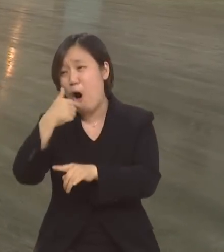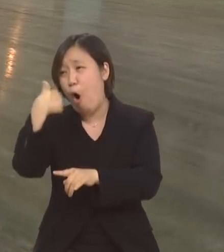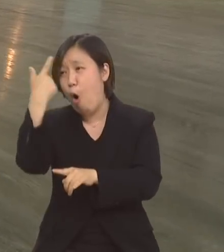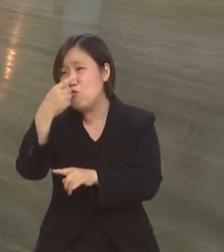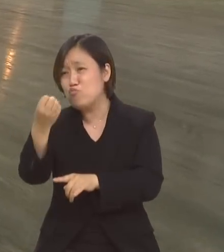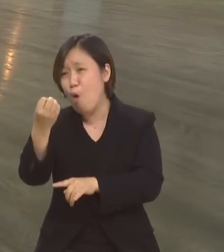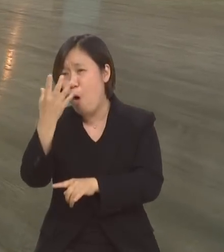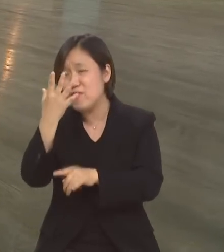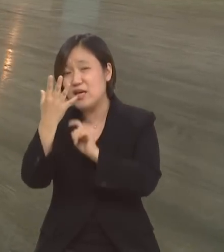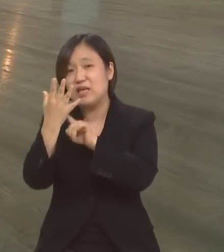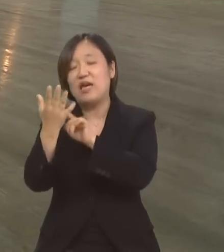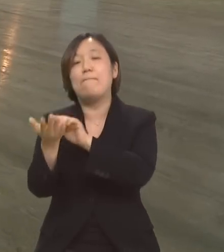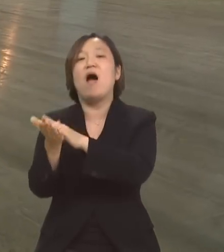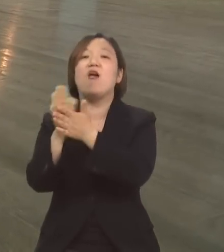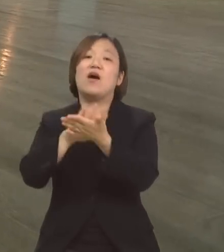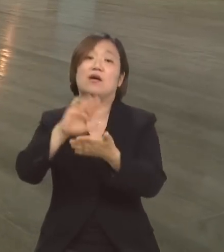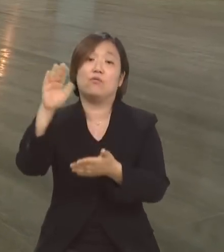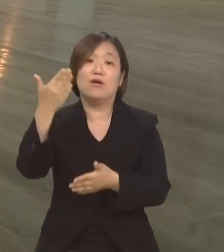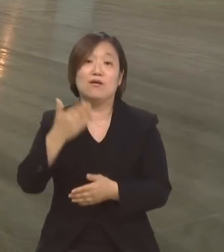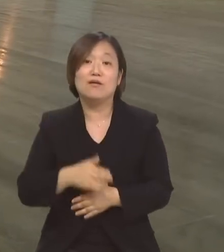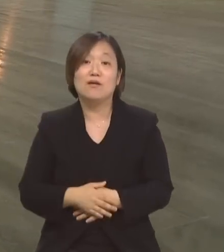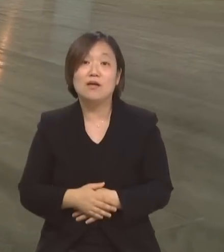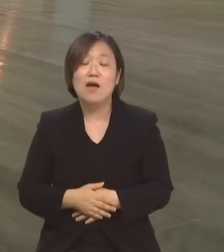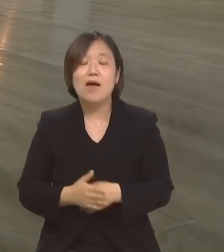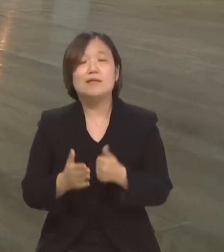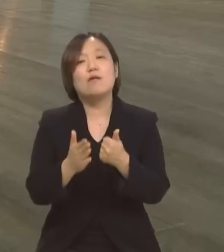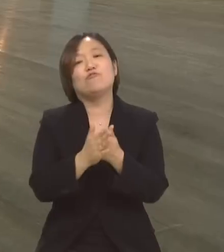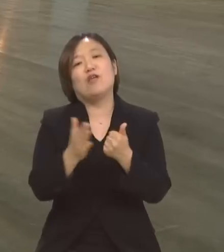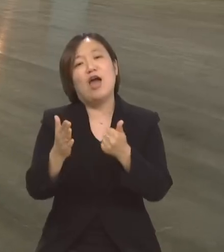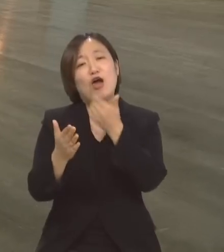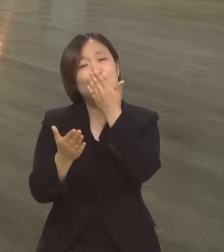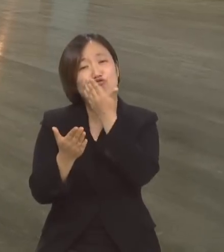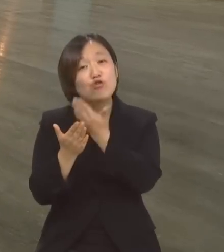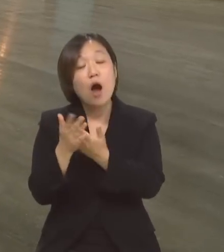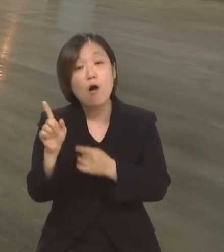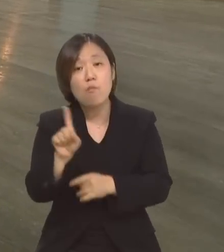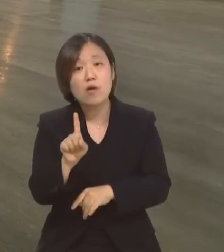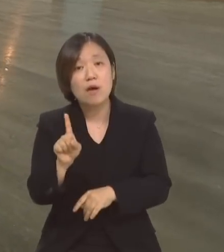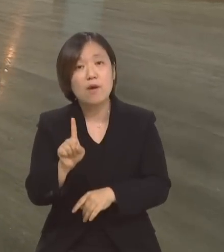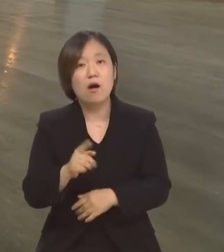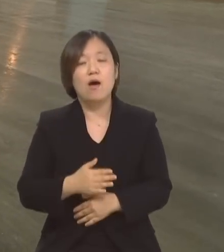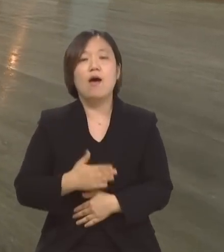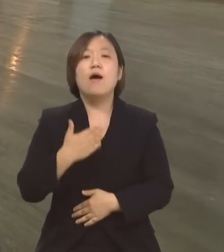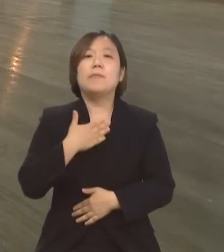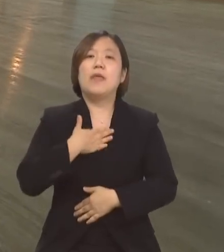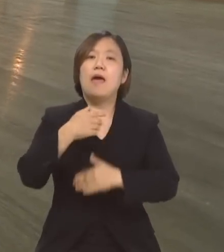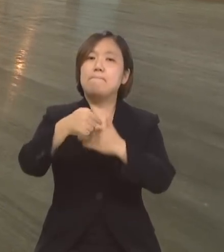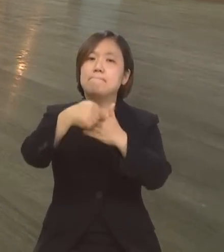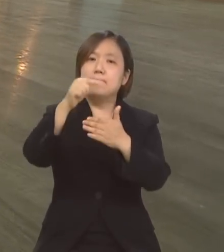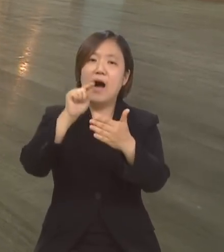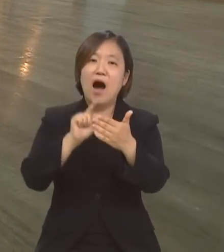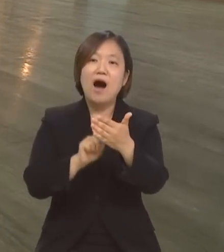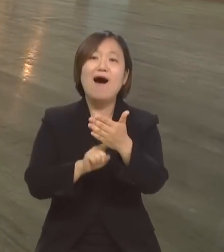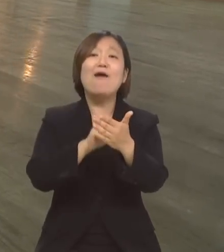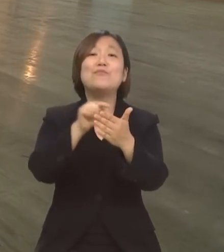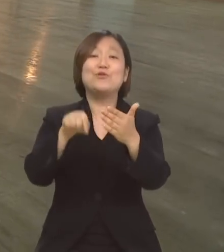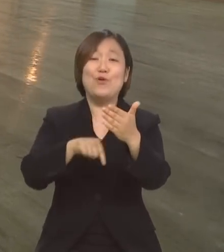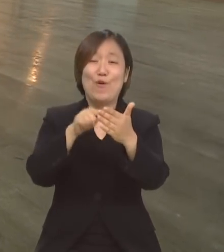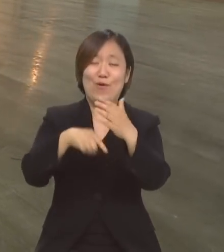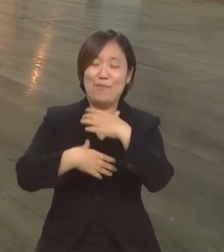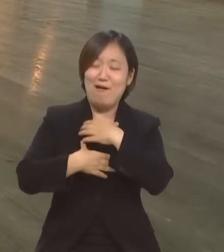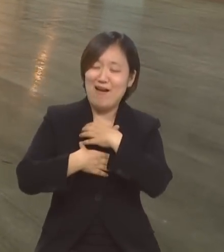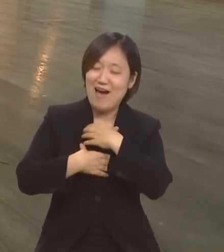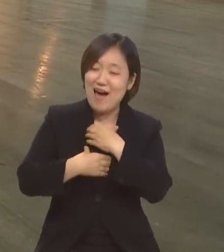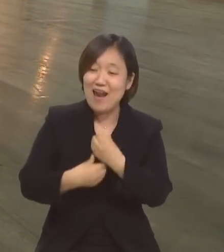좋게 변한다고 합니다 정말 중요한 것은 정말 중요한 것은 내 마음을 편안하고